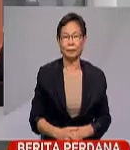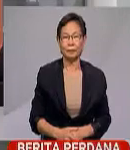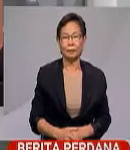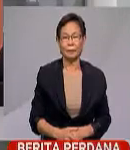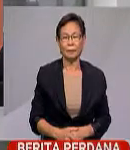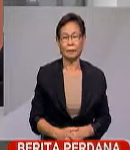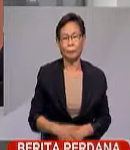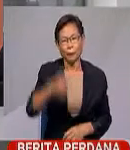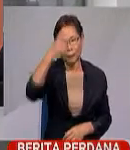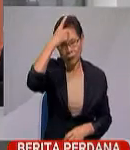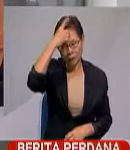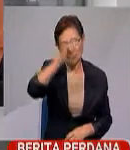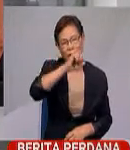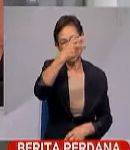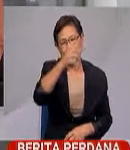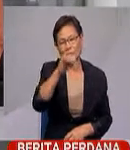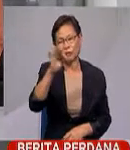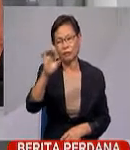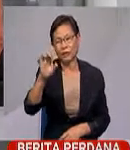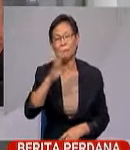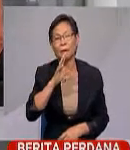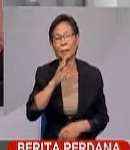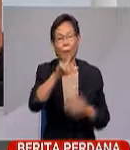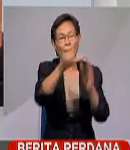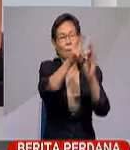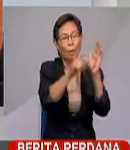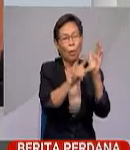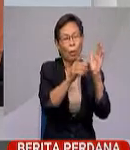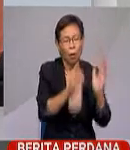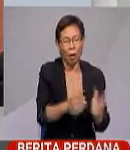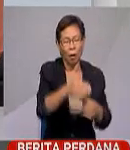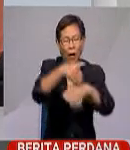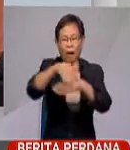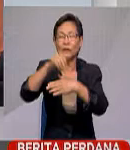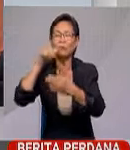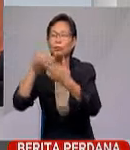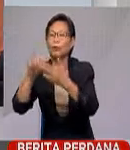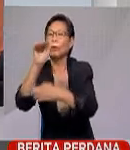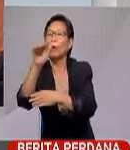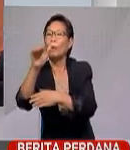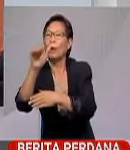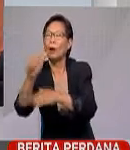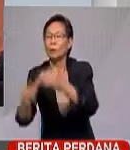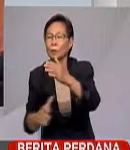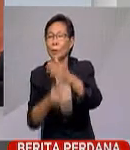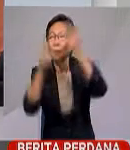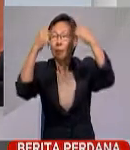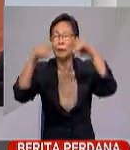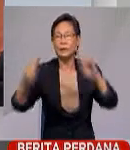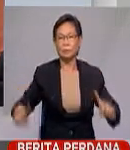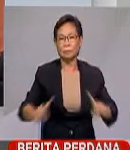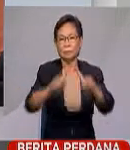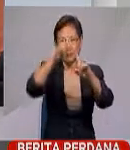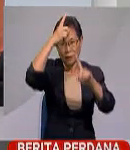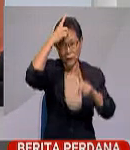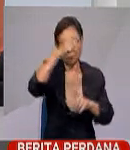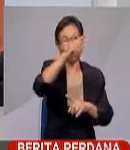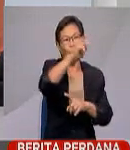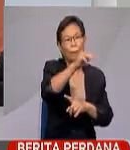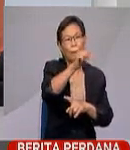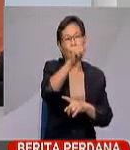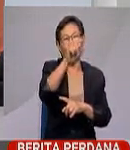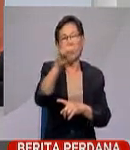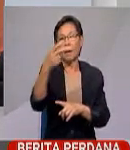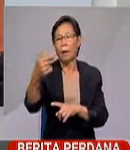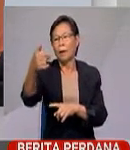Baik, dalam pada itu, Datuk Seri Muhammad Syafiee berkata peguamnya telah menghantar surat menggesa timbalan Presiden UMNO, Datuk Seri Muhammad Hassan,